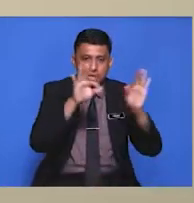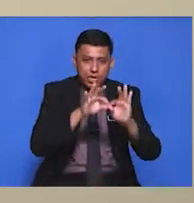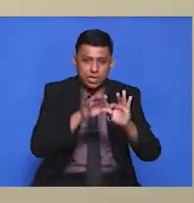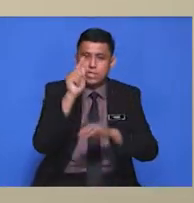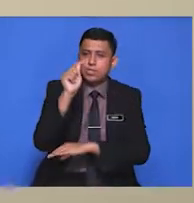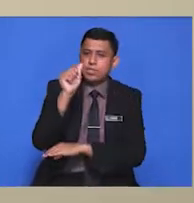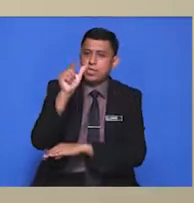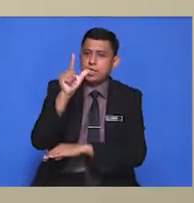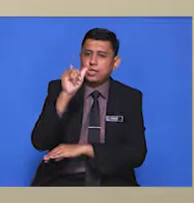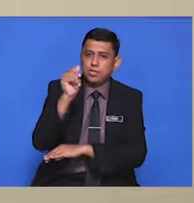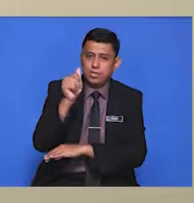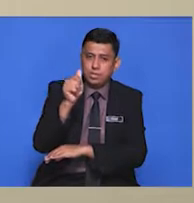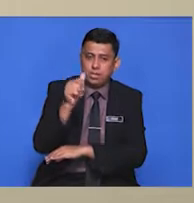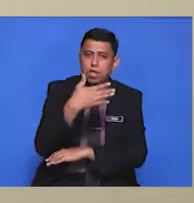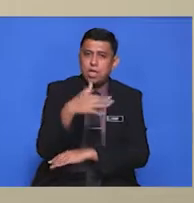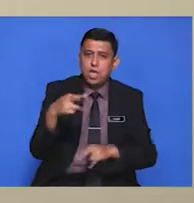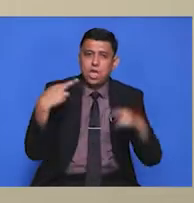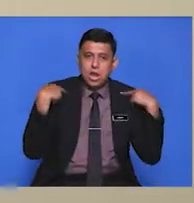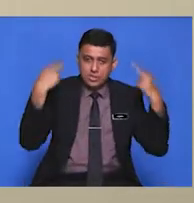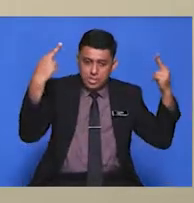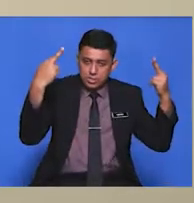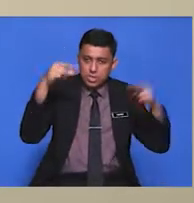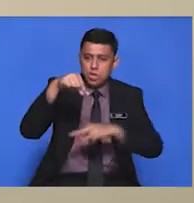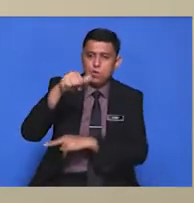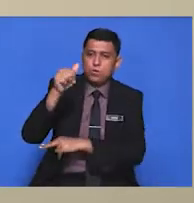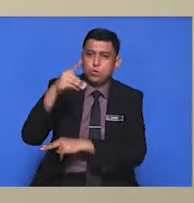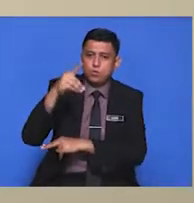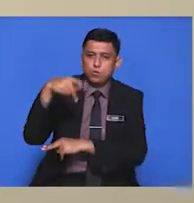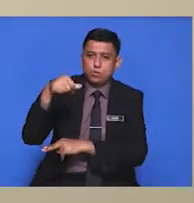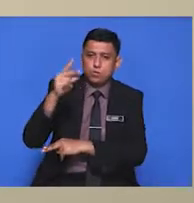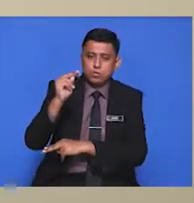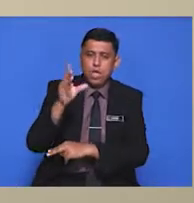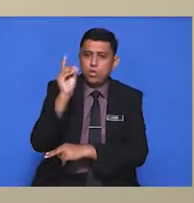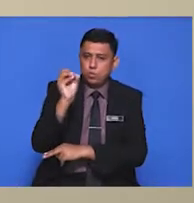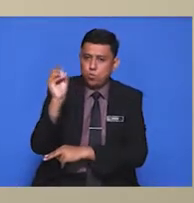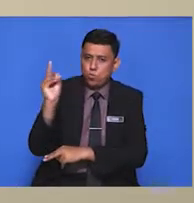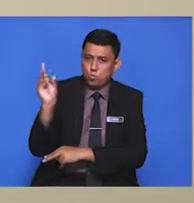Talia, Raksasa Kot-Kot, Dodo dan Tuan Binjah.